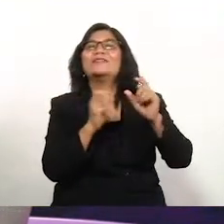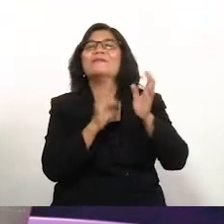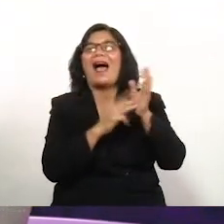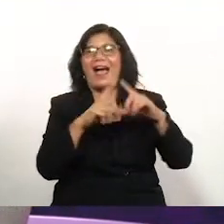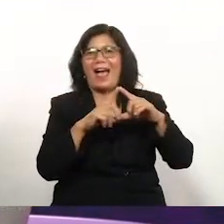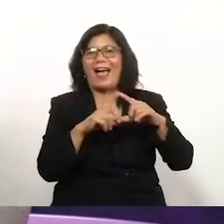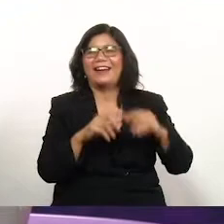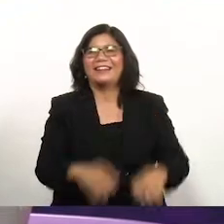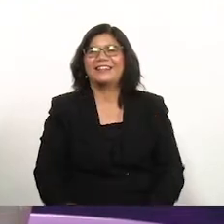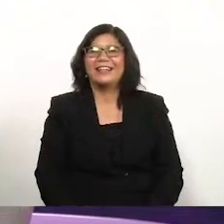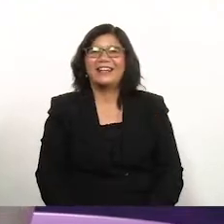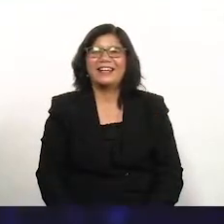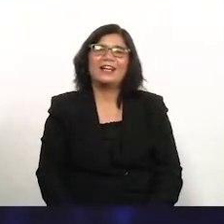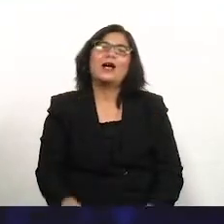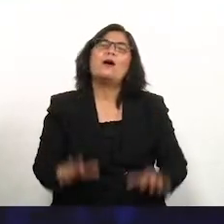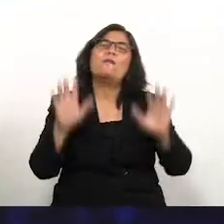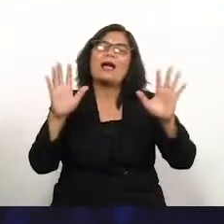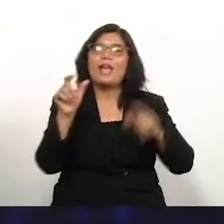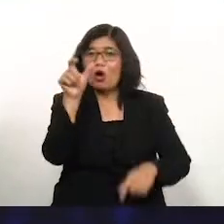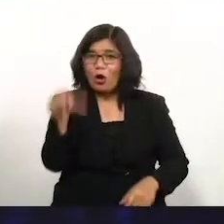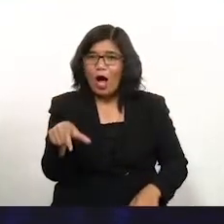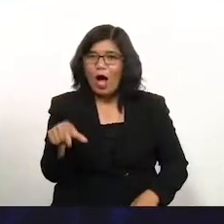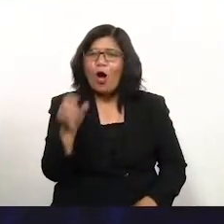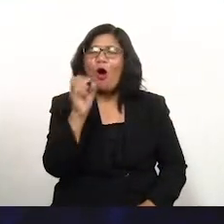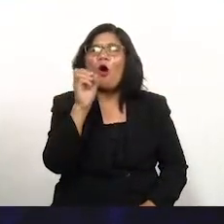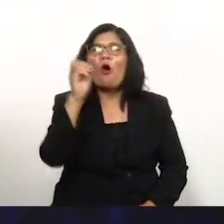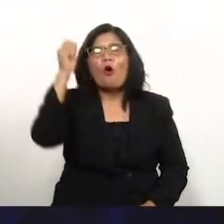Hai banyak orang otaknya hedon terus darah